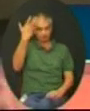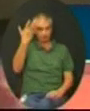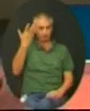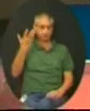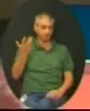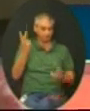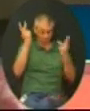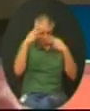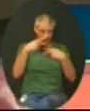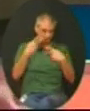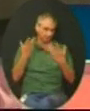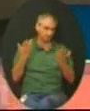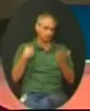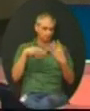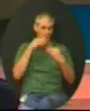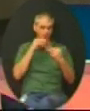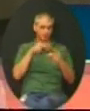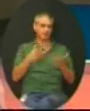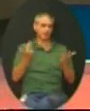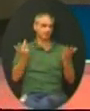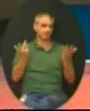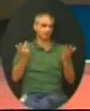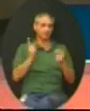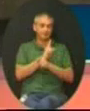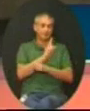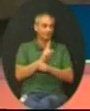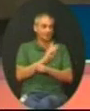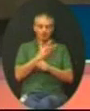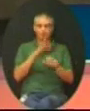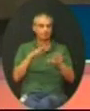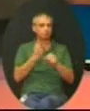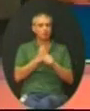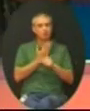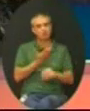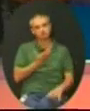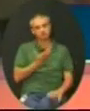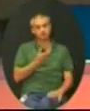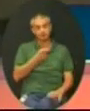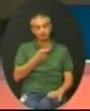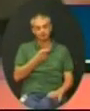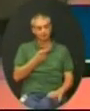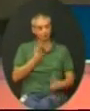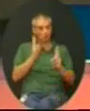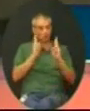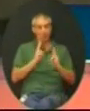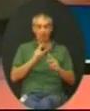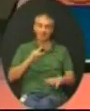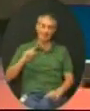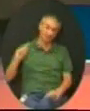וכשנגיע להסדר, בואו נדבר על זה. בינתיים, מה עושה הממשלה? שנייה. היא תוקעת את